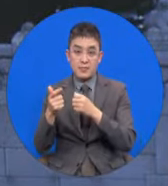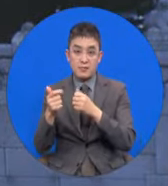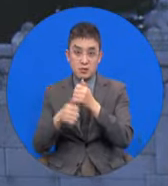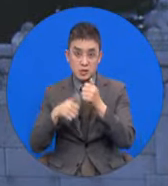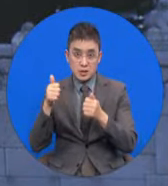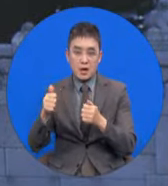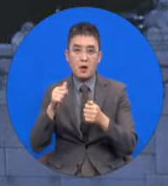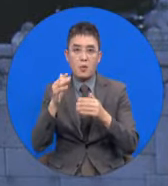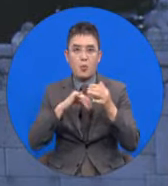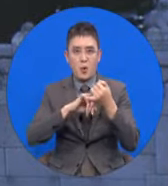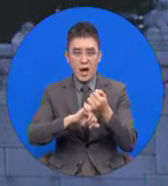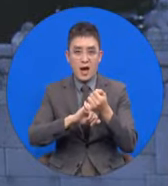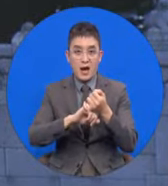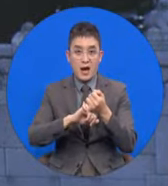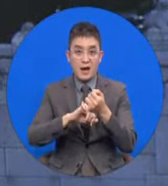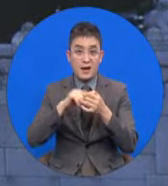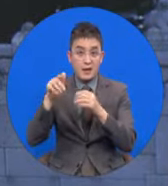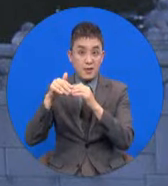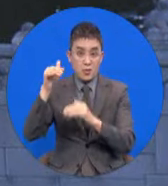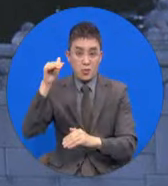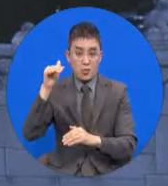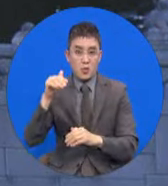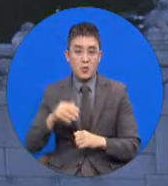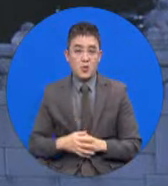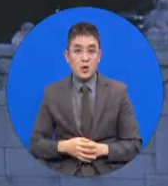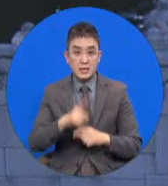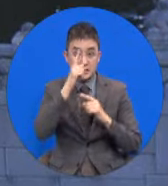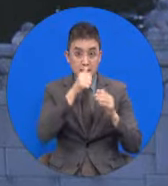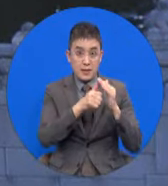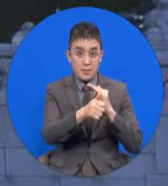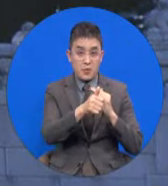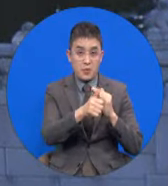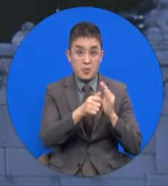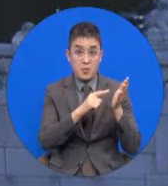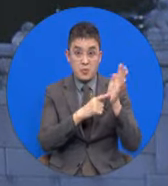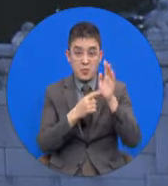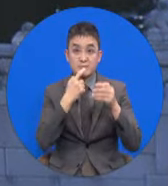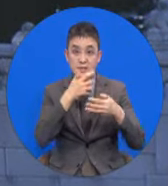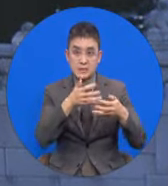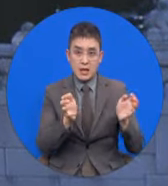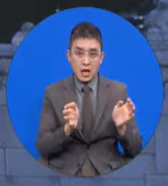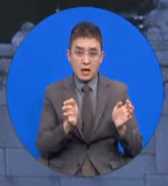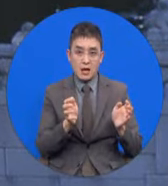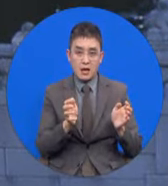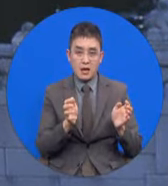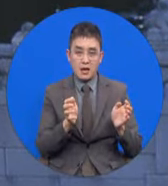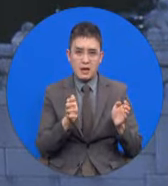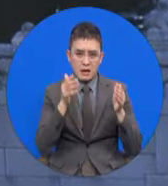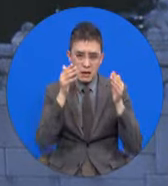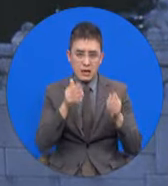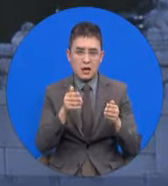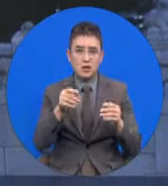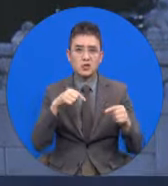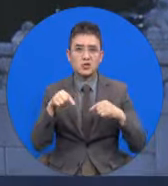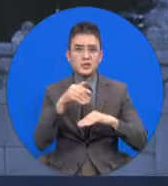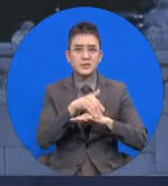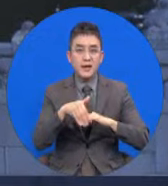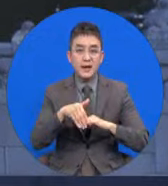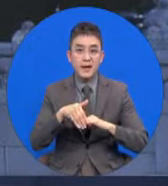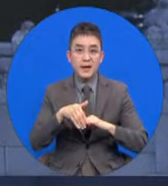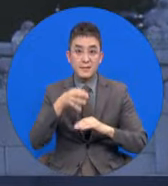준비해놨습니다. 먼저 이재명 대표가 밝히는 이 민주당의 주요 정책, 공약은 어떤 걸까요? 들어보시죠.